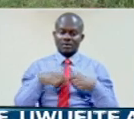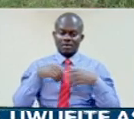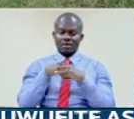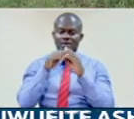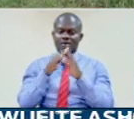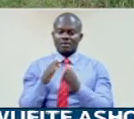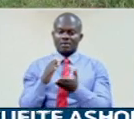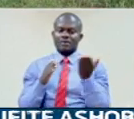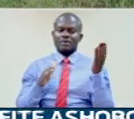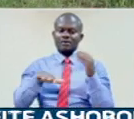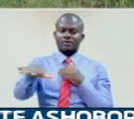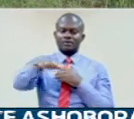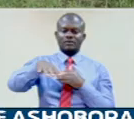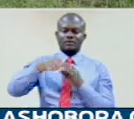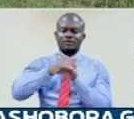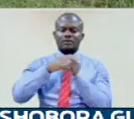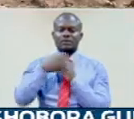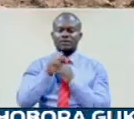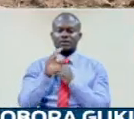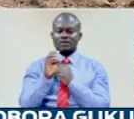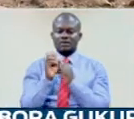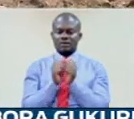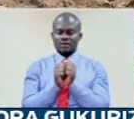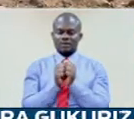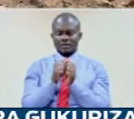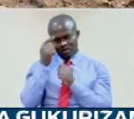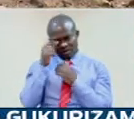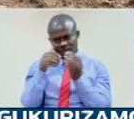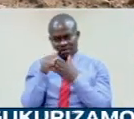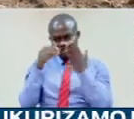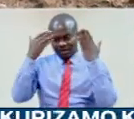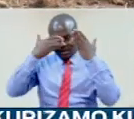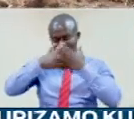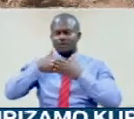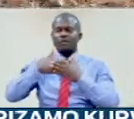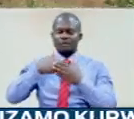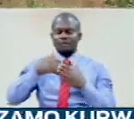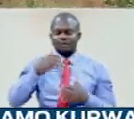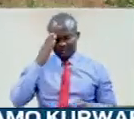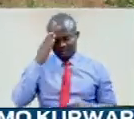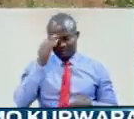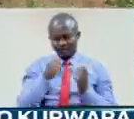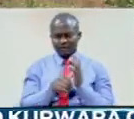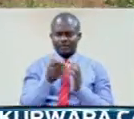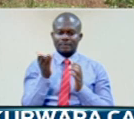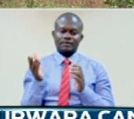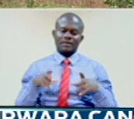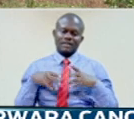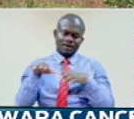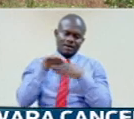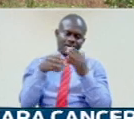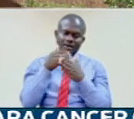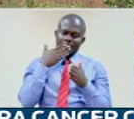nzu yubatse mu gishanga giherereye mu karere ka Gasabo. Kuri we ngo ijoro ribaruwa riraye. Imibereho yawe yari mibi cyane